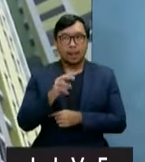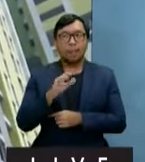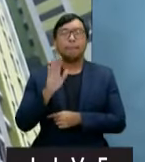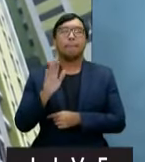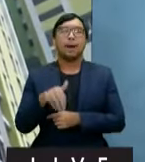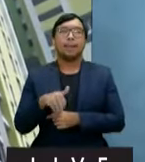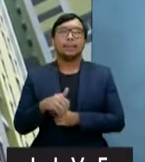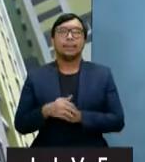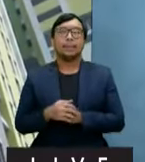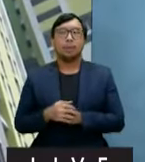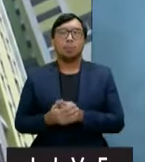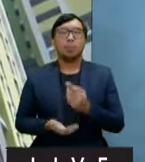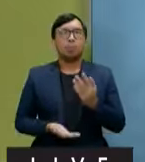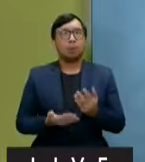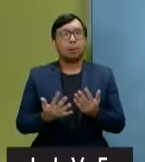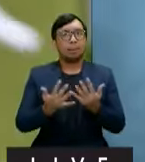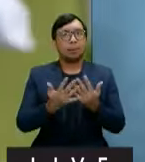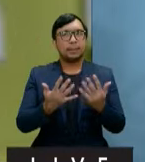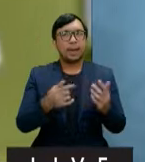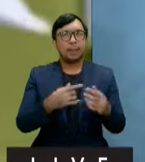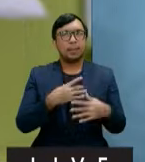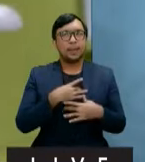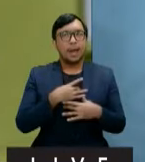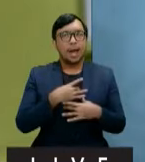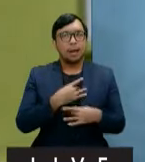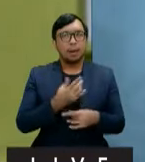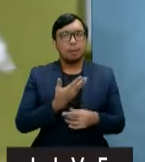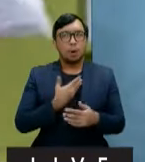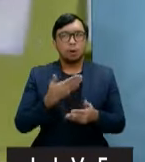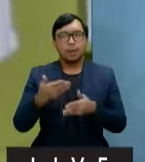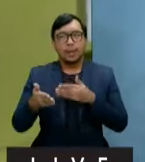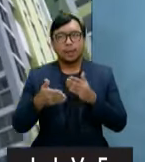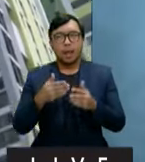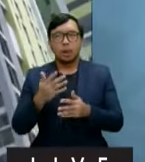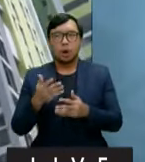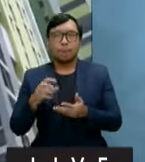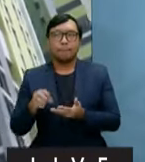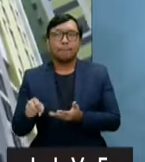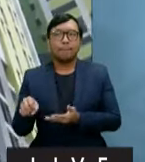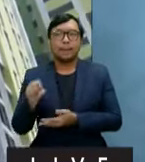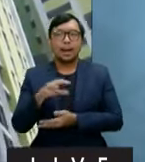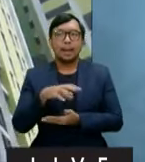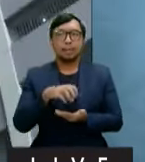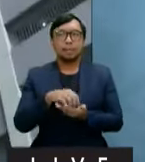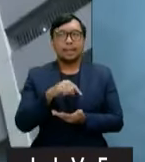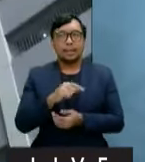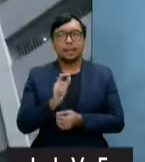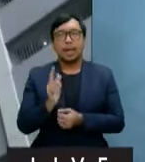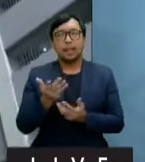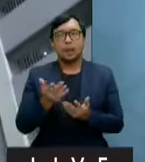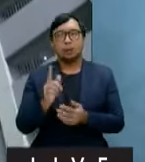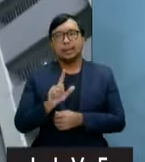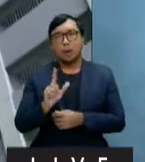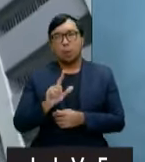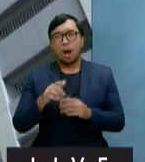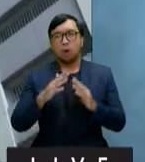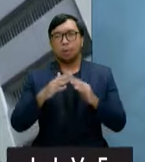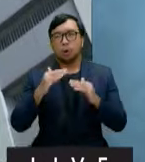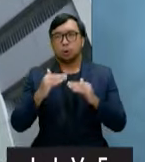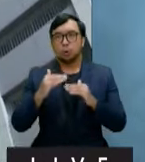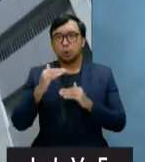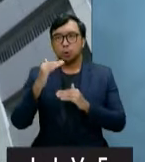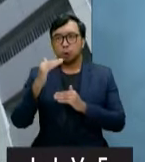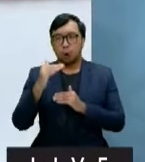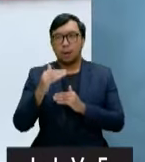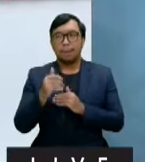kembali animo-animo masyarakat yang ingin menempati ataupun menyewa di unit Pasar Rumput di kawasan Setiabudi, Jakarta